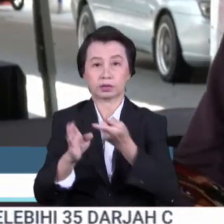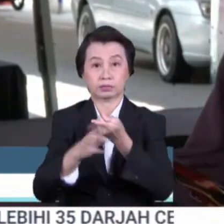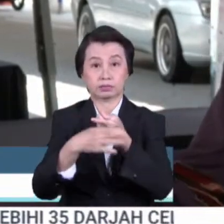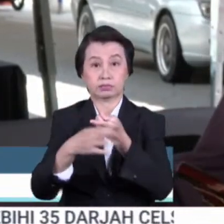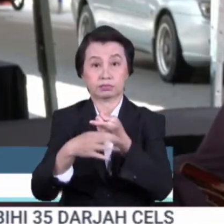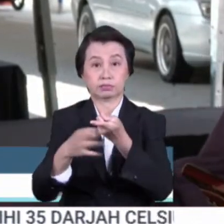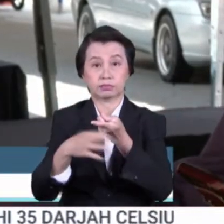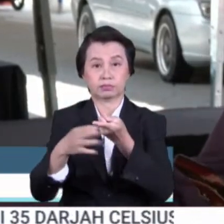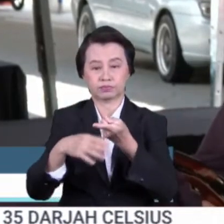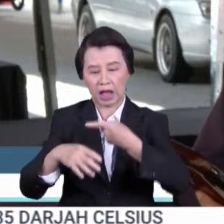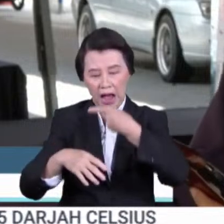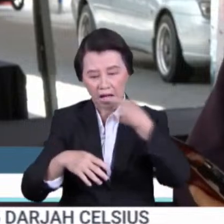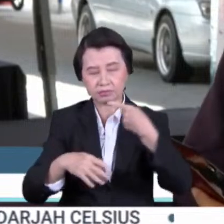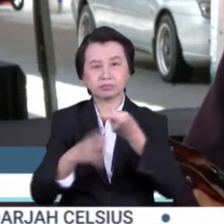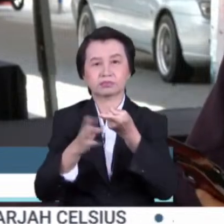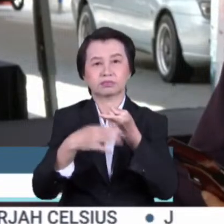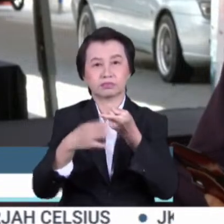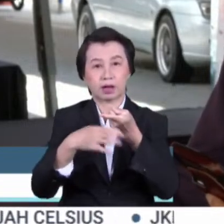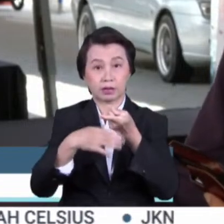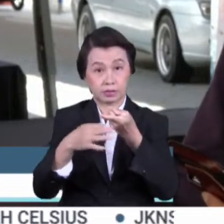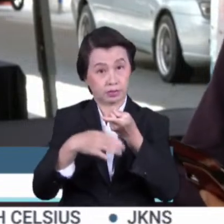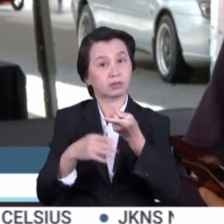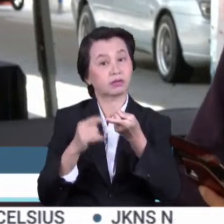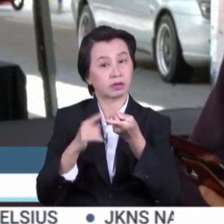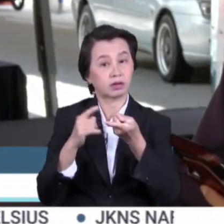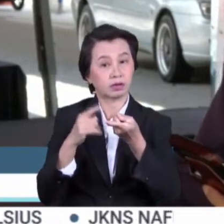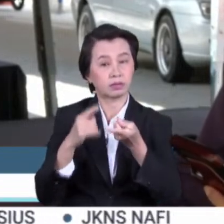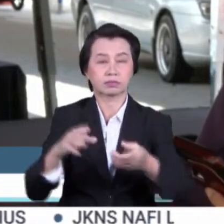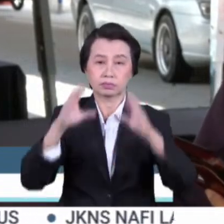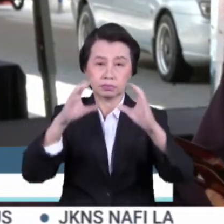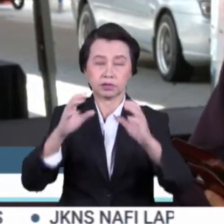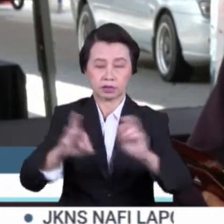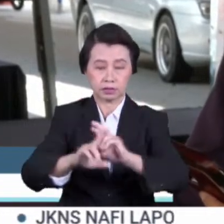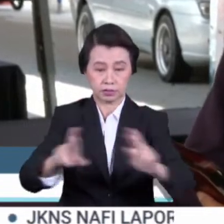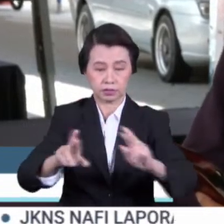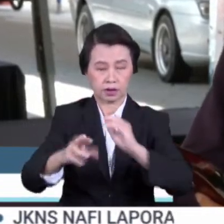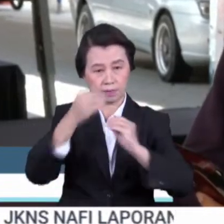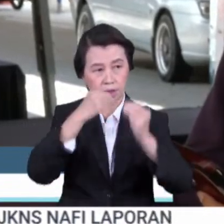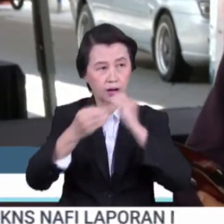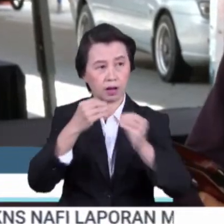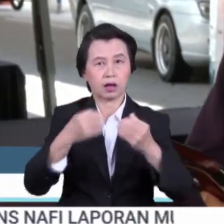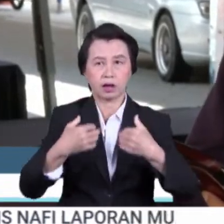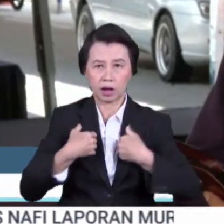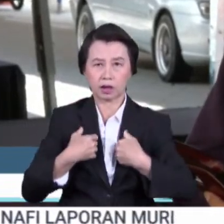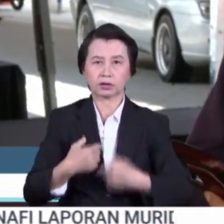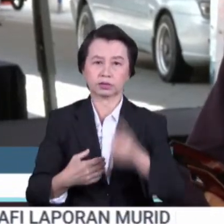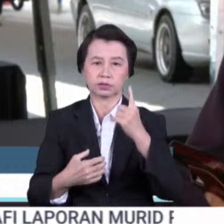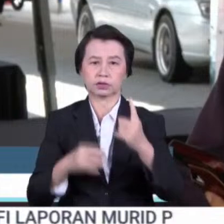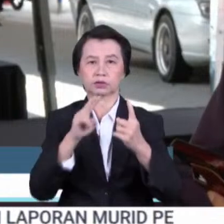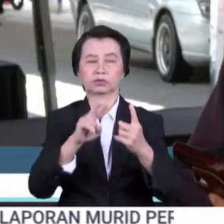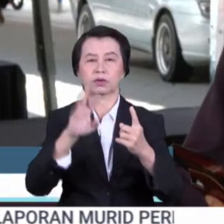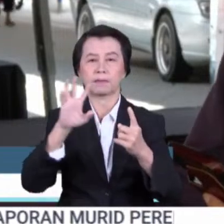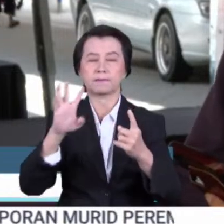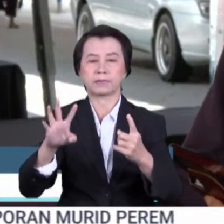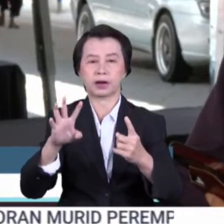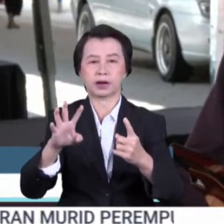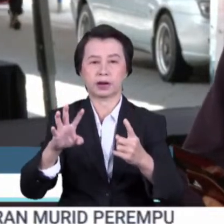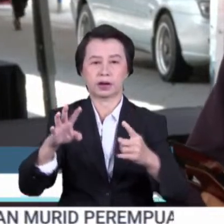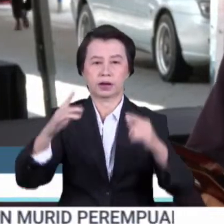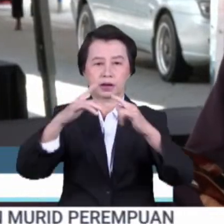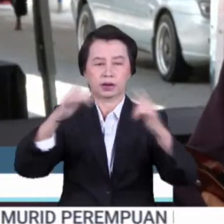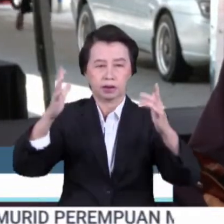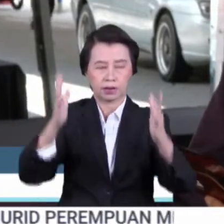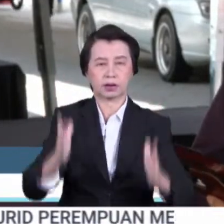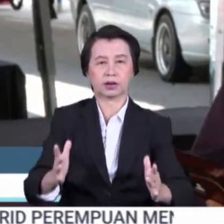Dia di mana kaedah penyediaan makanan ni ada 124 penggerai. Kalau kita lihat di